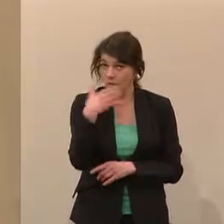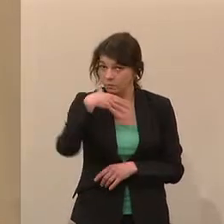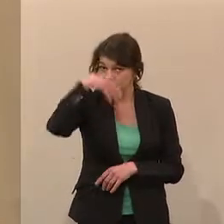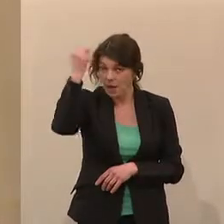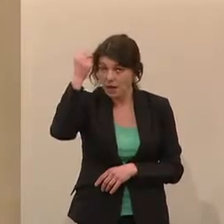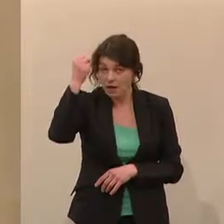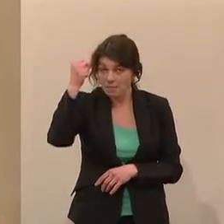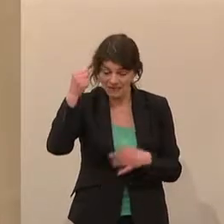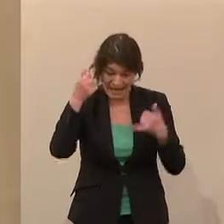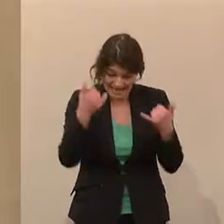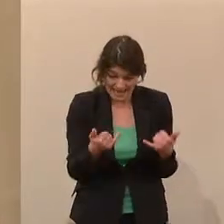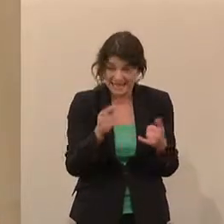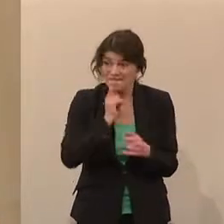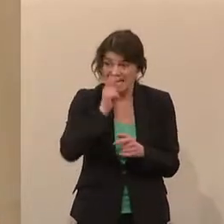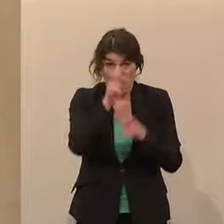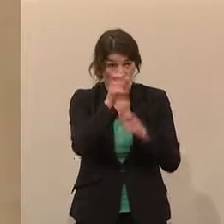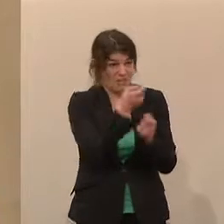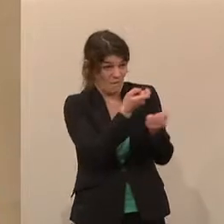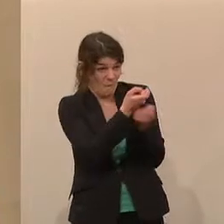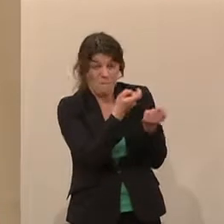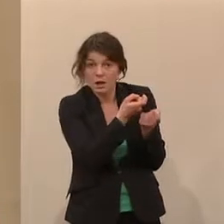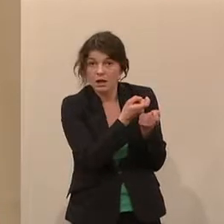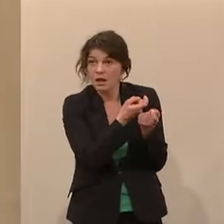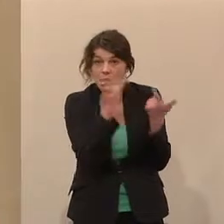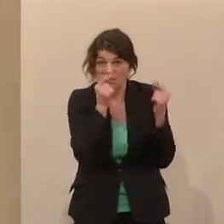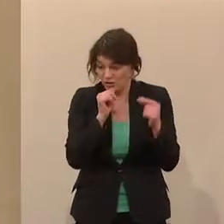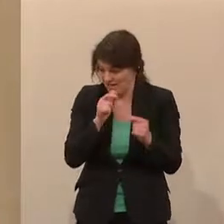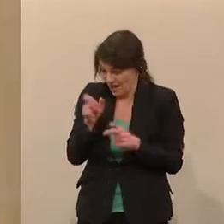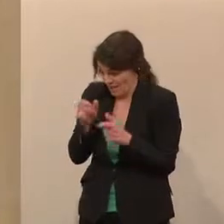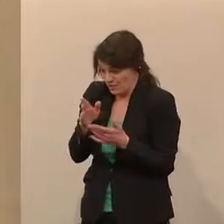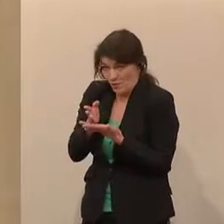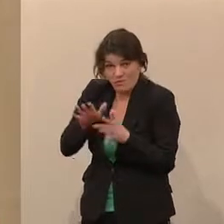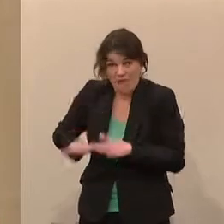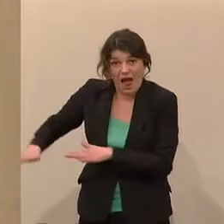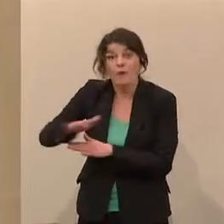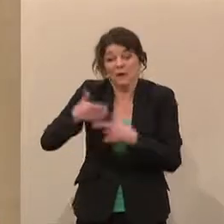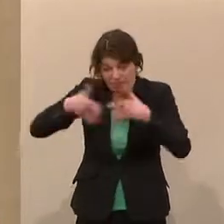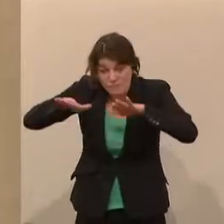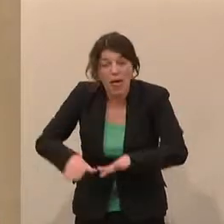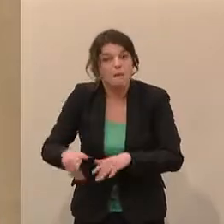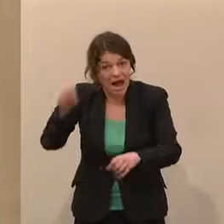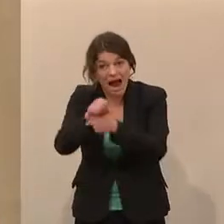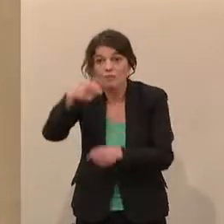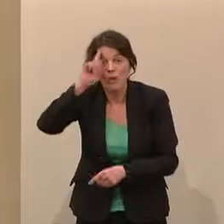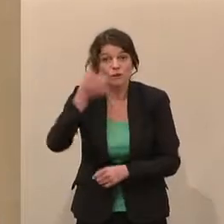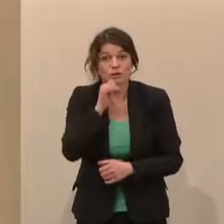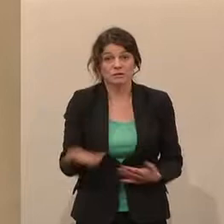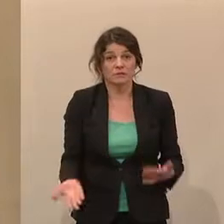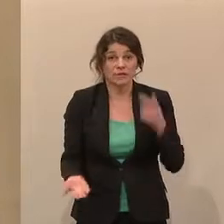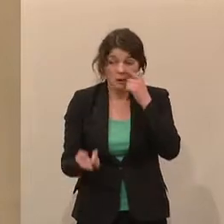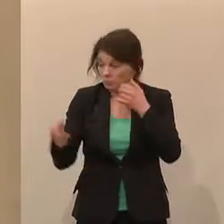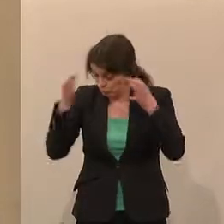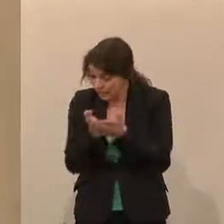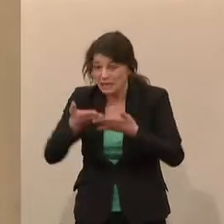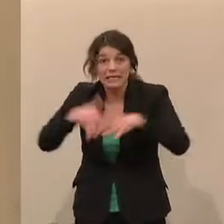nur weil aktuell weniger menschen kommen heißt das nicht dass die die bereits da sind da noch bleiben dürfen schon deutsch können oder dementsprechend